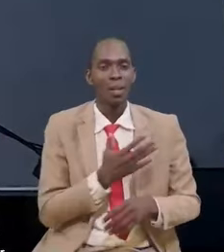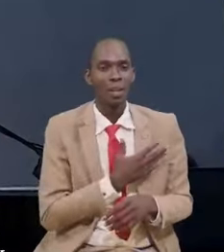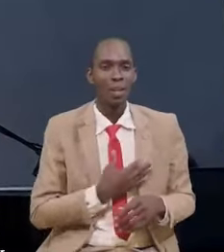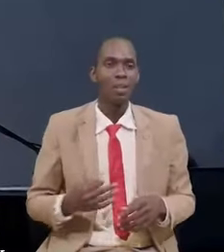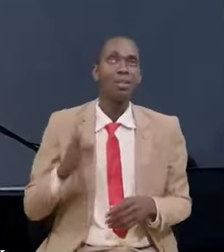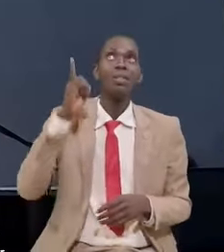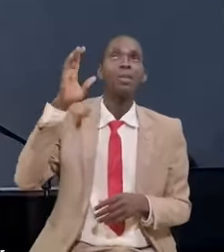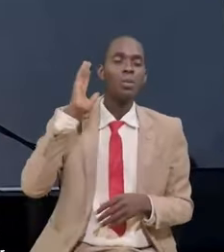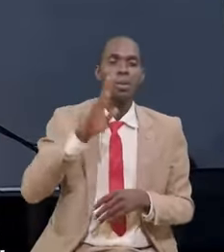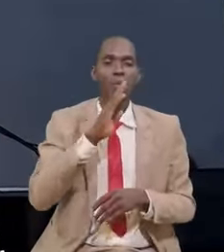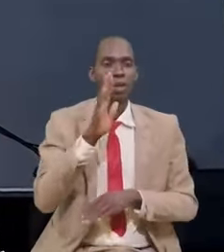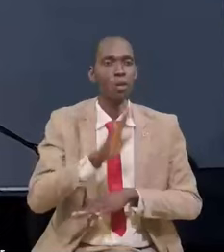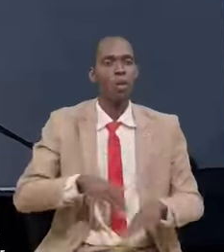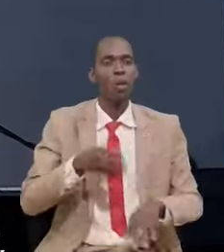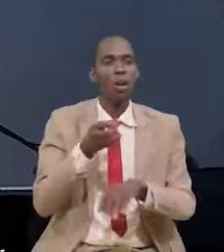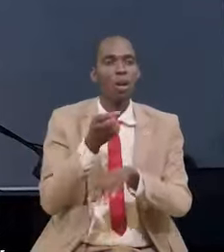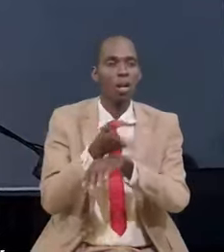appelé conseiller.